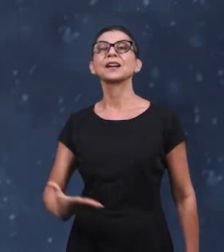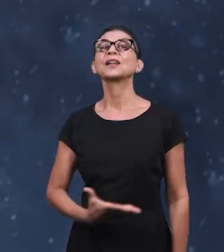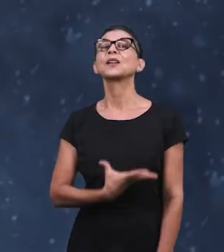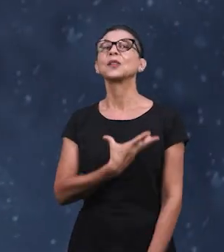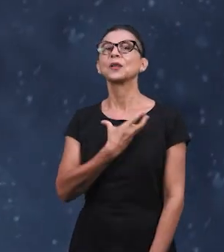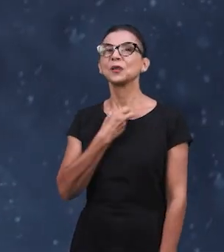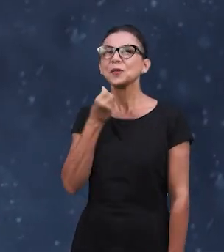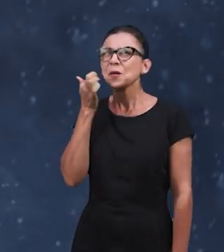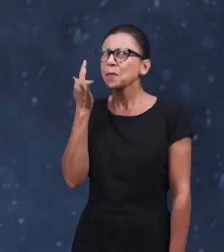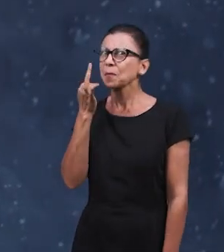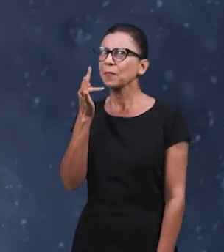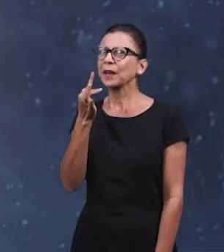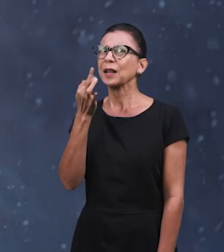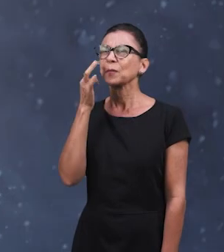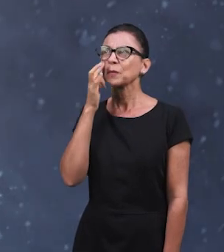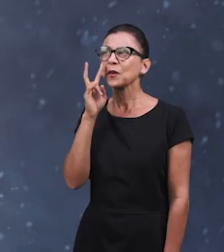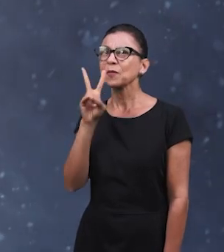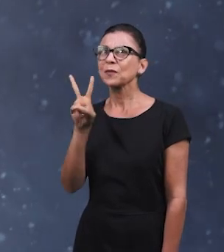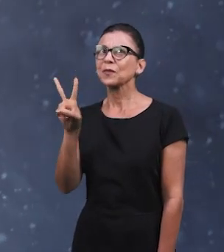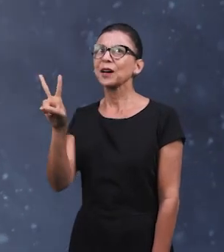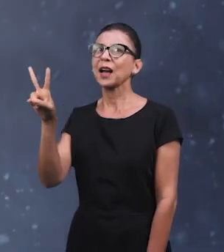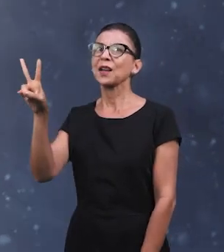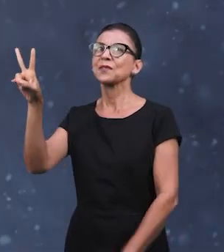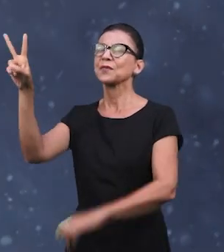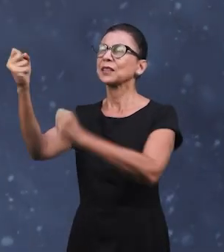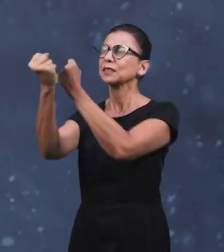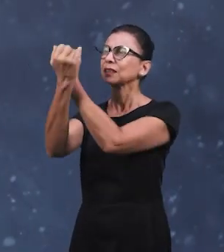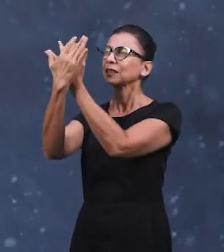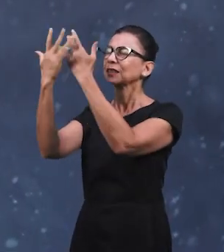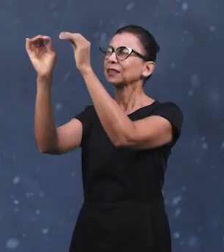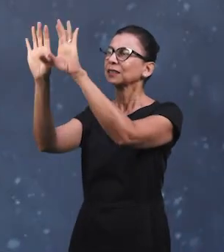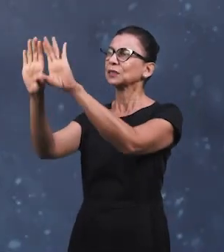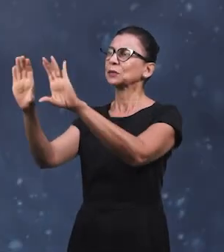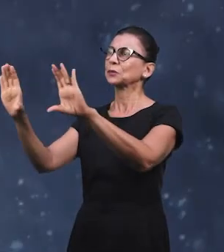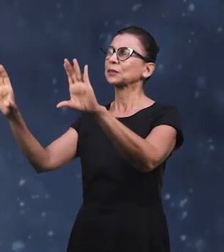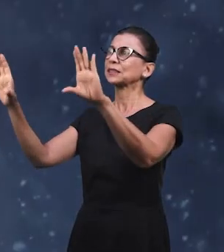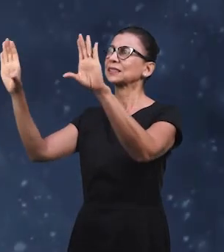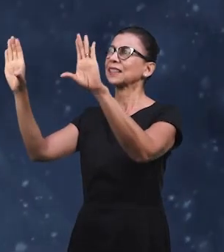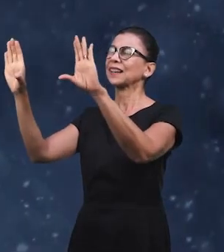увидят Его возвеличенным во славе небес.